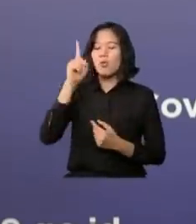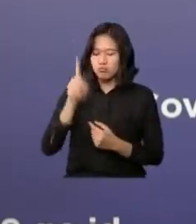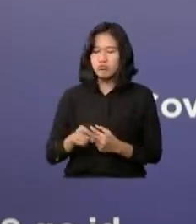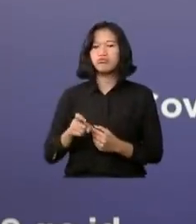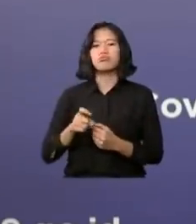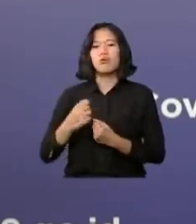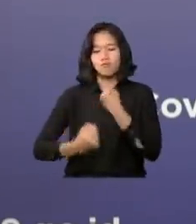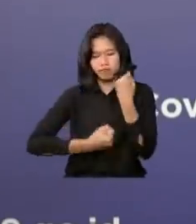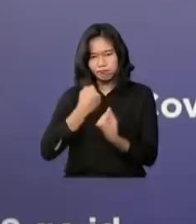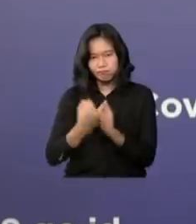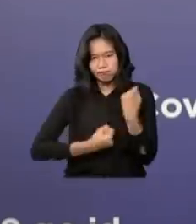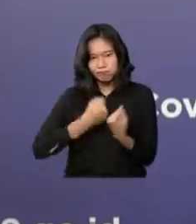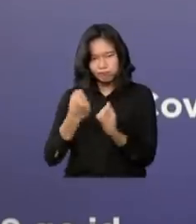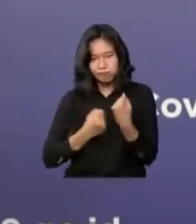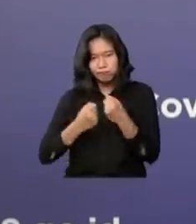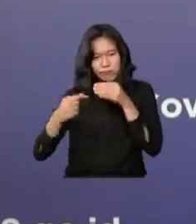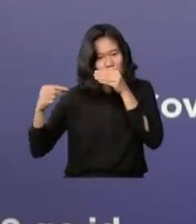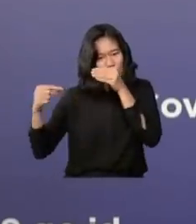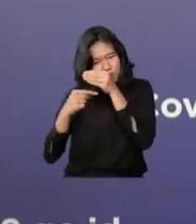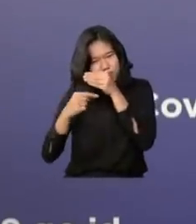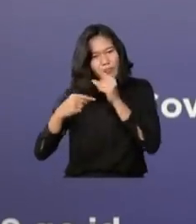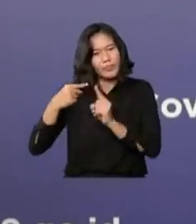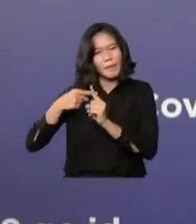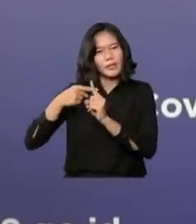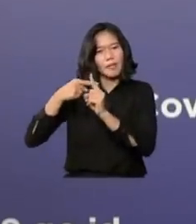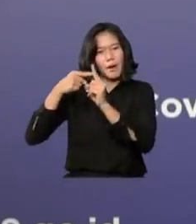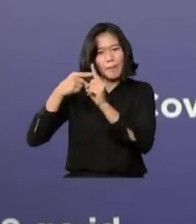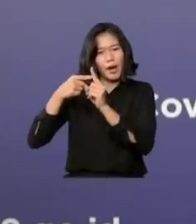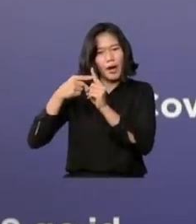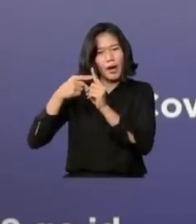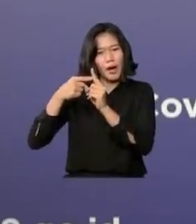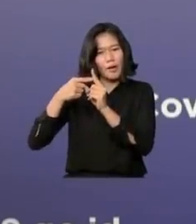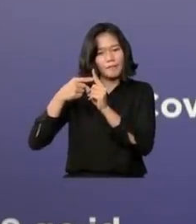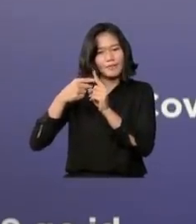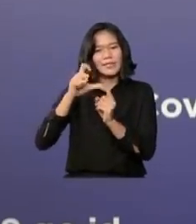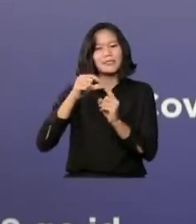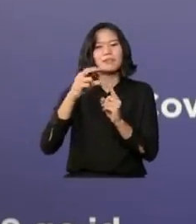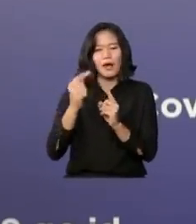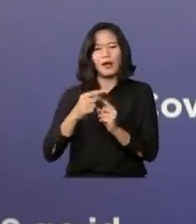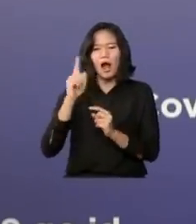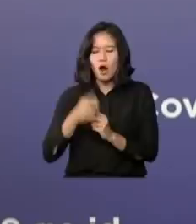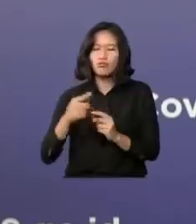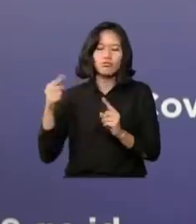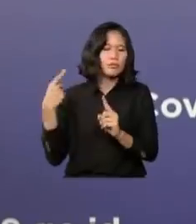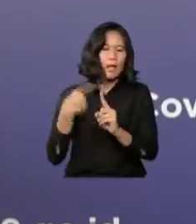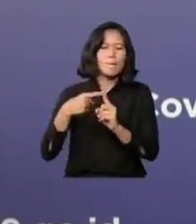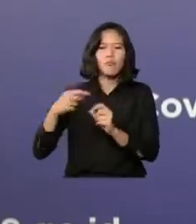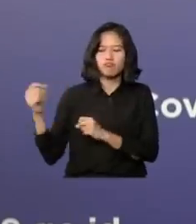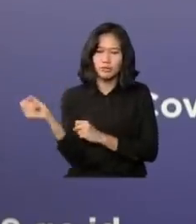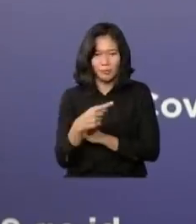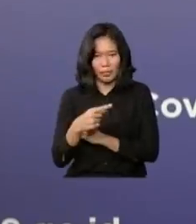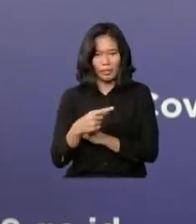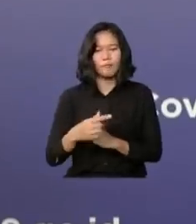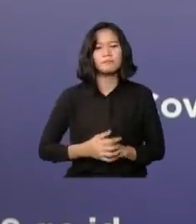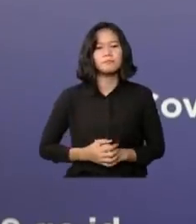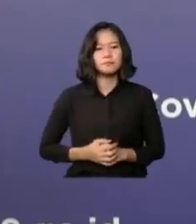dilakukan upaya pemeriksaan laboratorium berbasis PCR, real-time PCR yang lebih masif lagi di Jawa